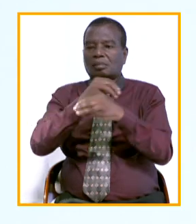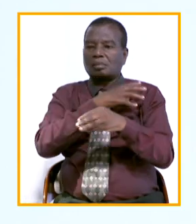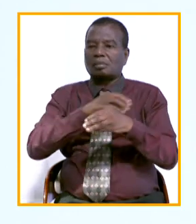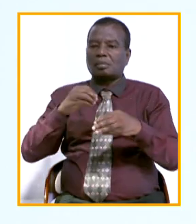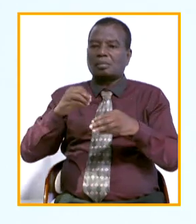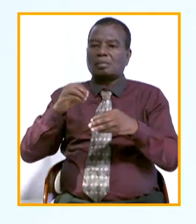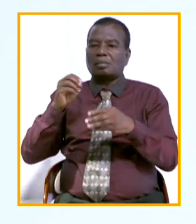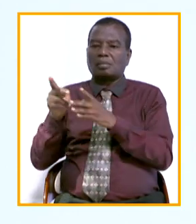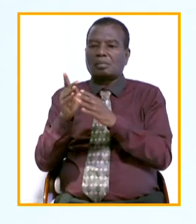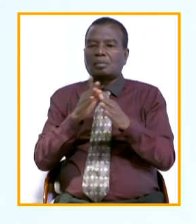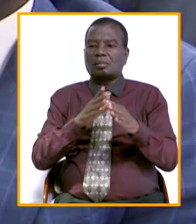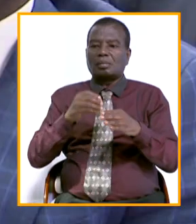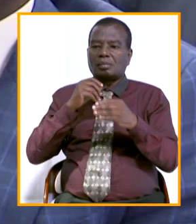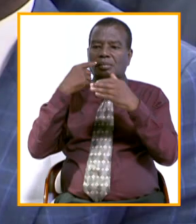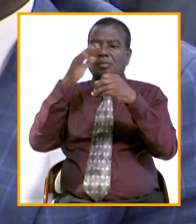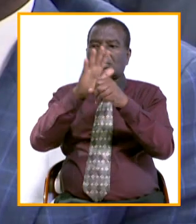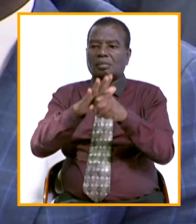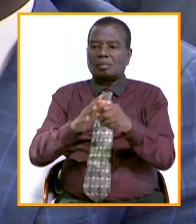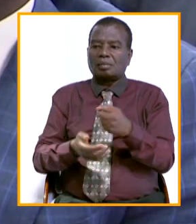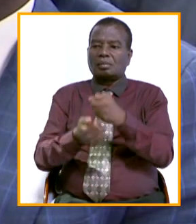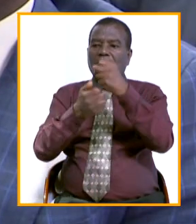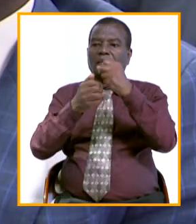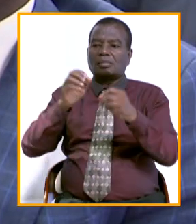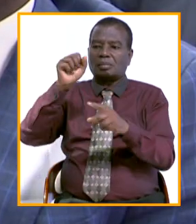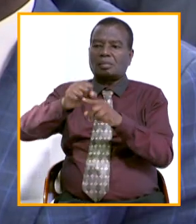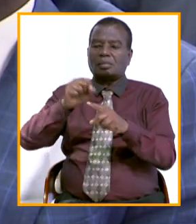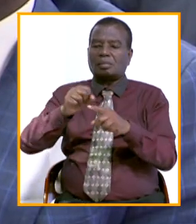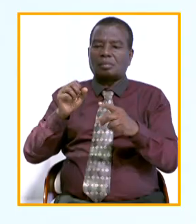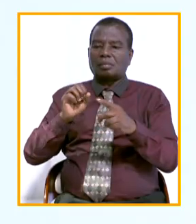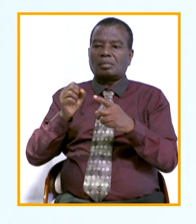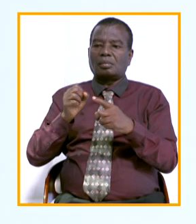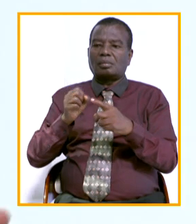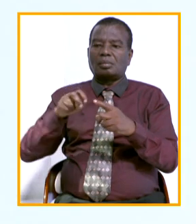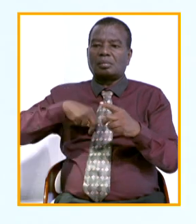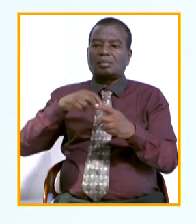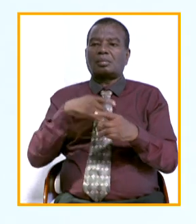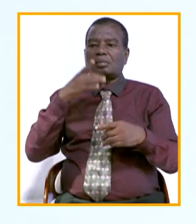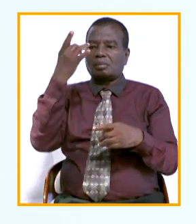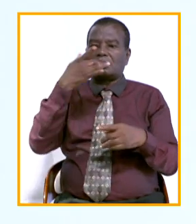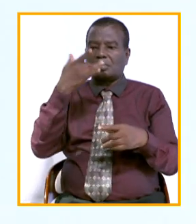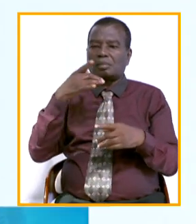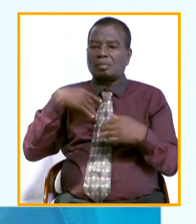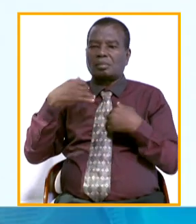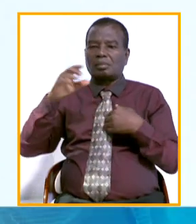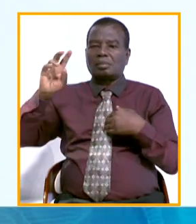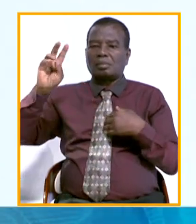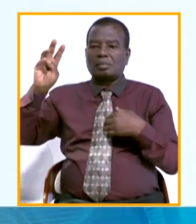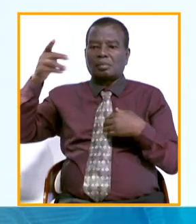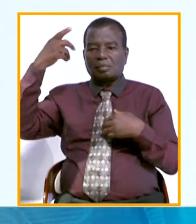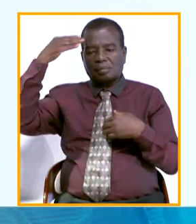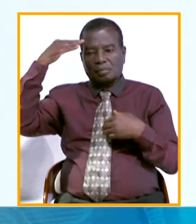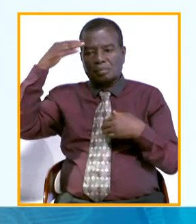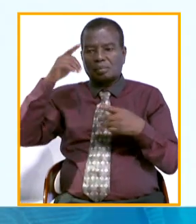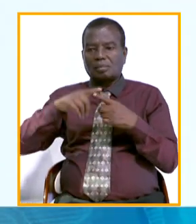saluer et les perspectives prometteuses, se tient le sujet de la performance. Nous avons eu la chance d'avoir Monsieur le Premier ministre à